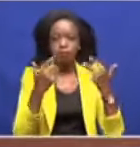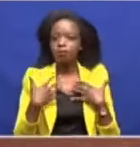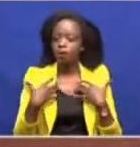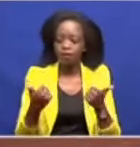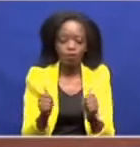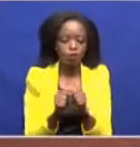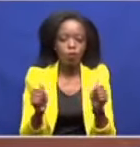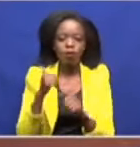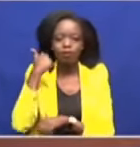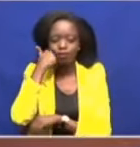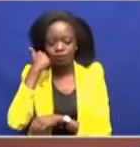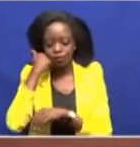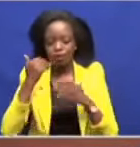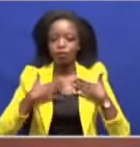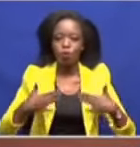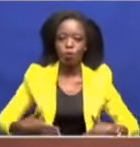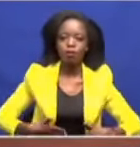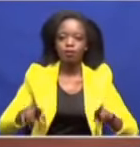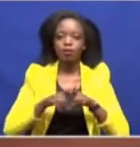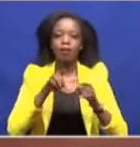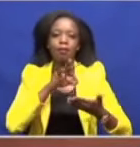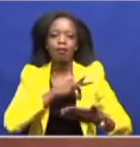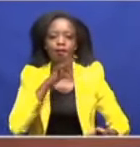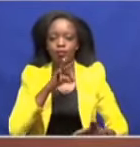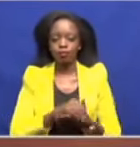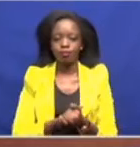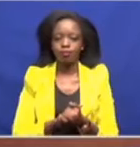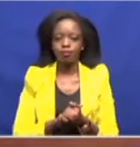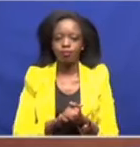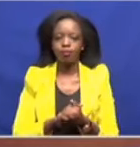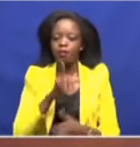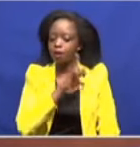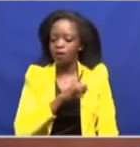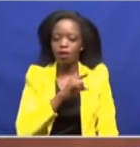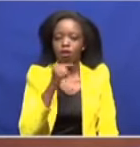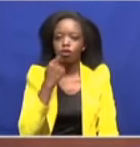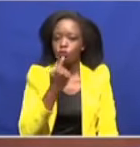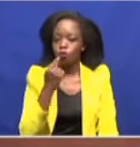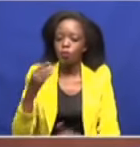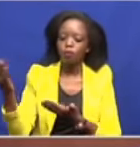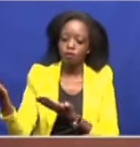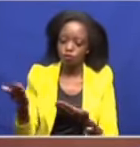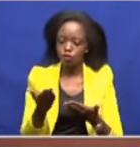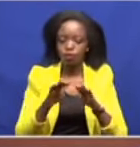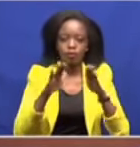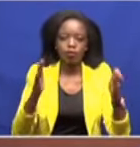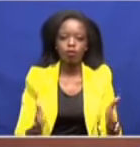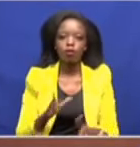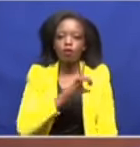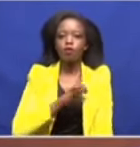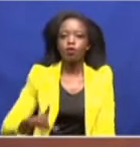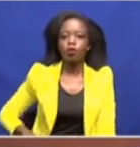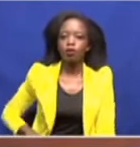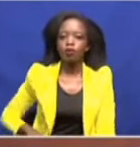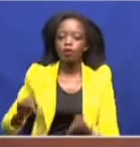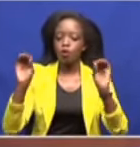magonjwa yetu yote ya mwili na ya roho. Heri yao walioalikwa kwenye karamu hii ya Bwana.